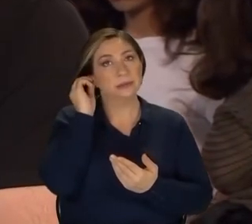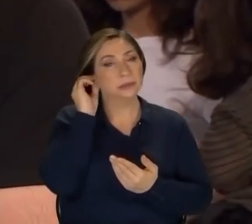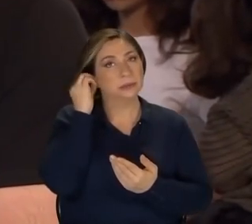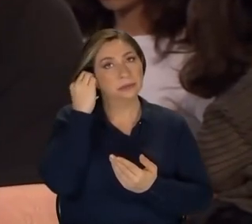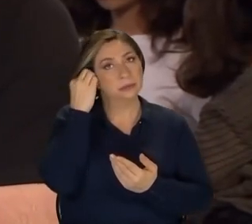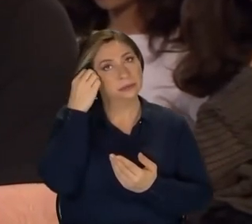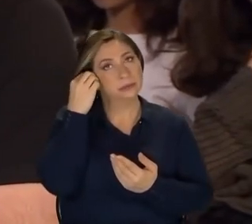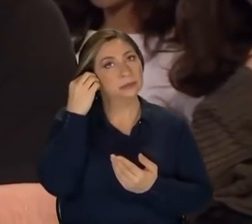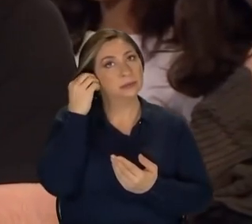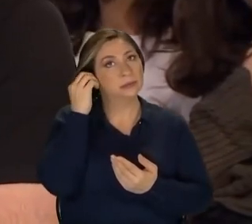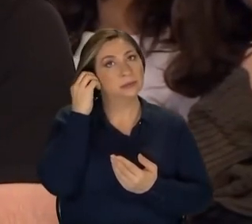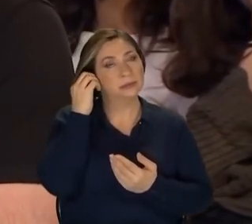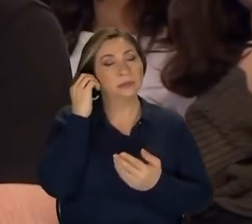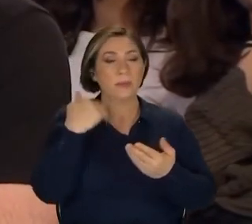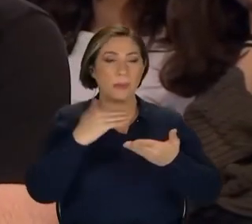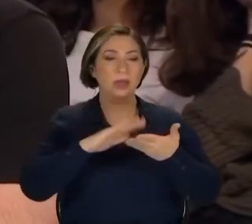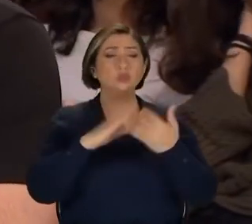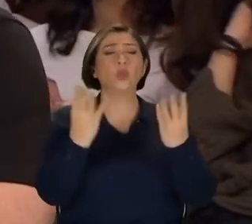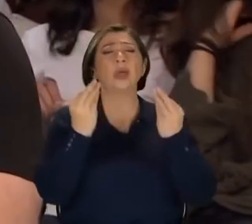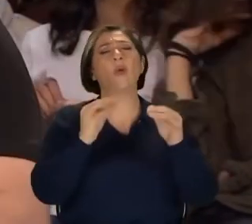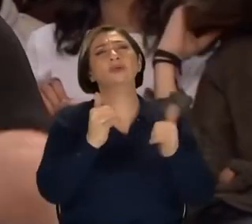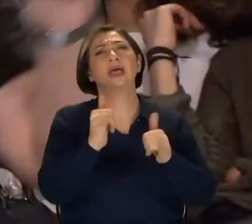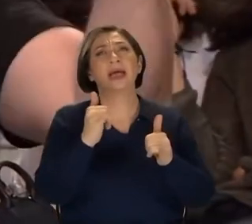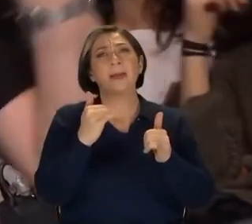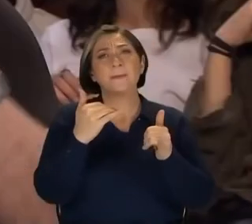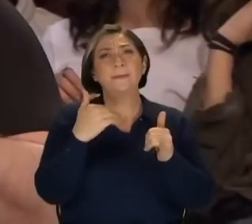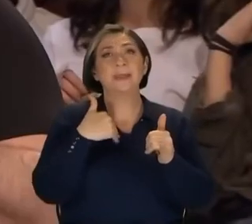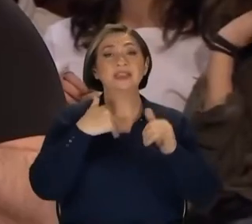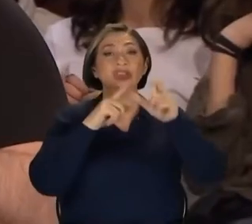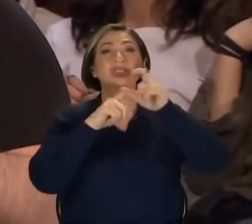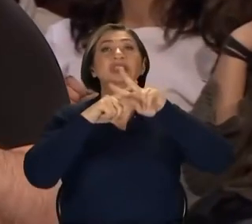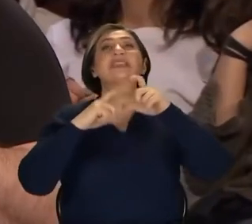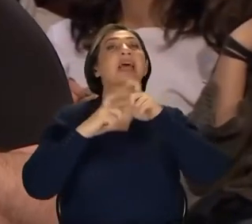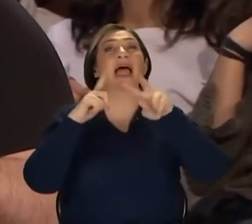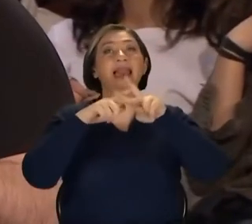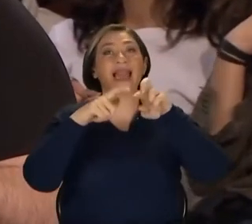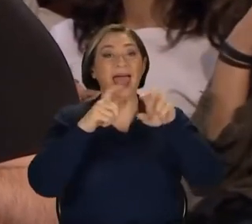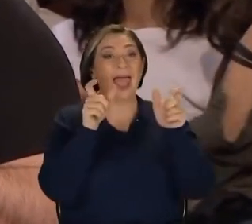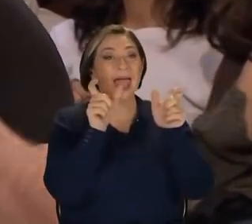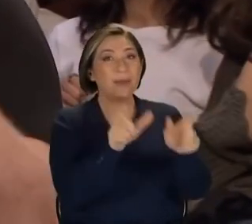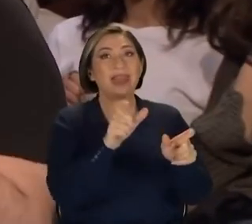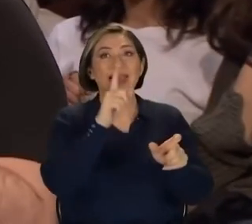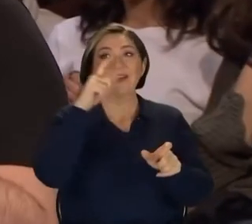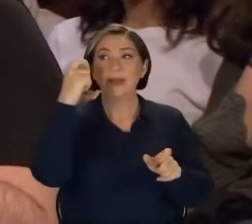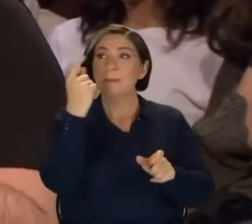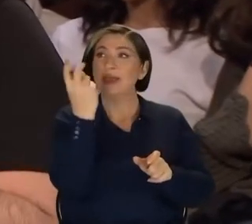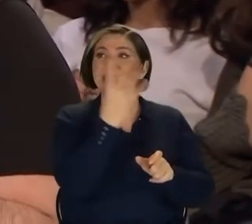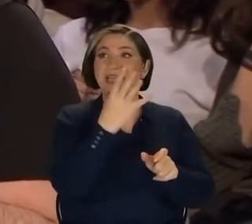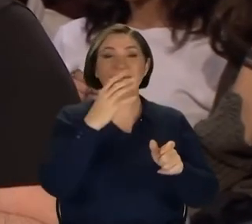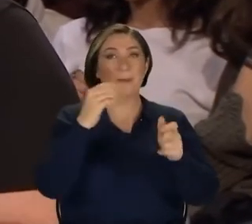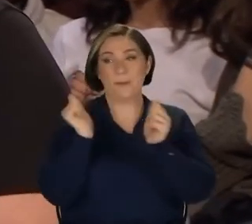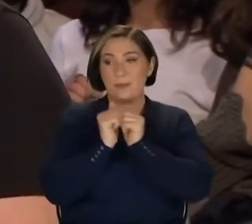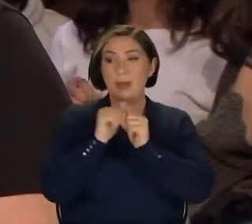çok iyi oyuncular ya. Ben onları seyret... Hani mesela buradaki performans... Ben Çağlar'la bu film Emanet'teki birkaç tane sahnem